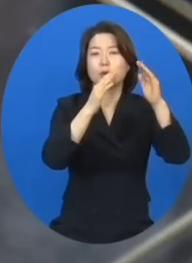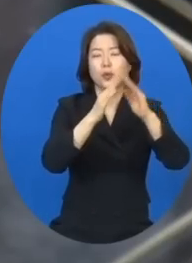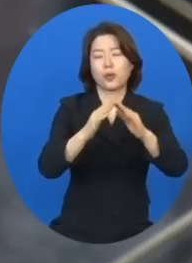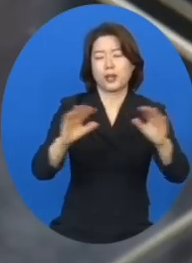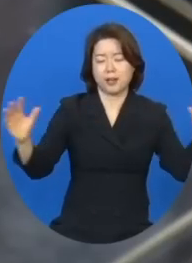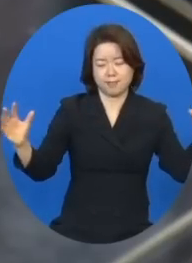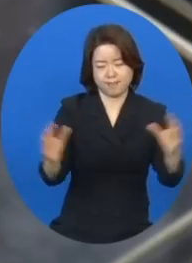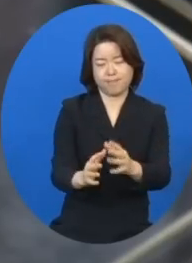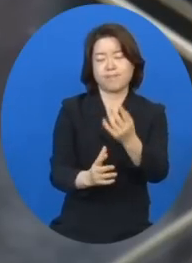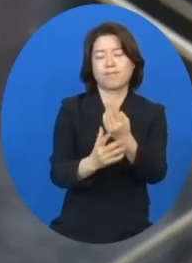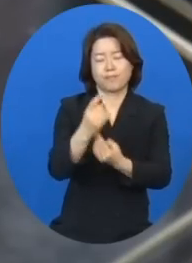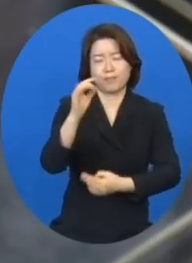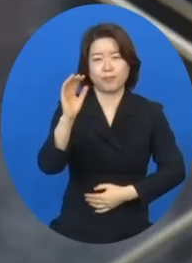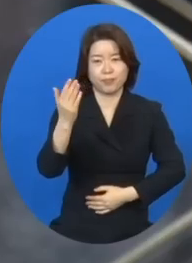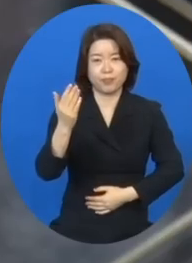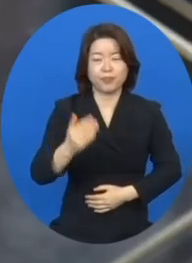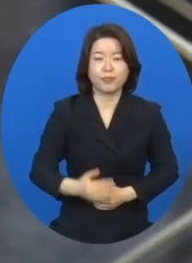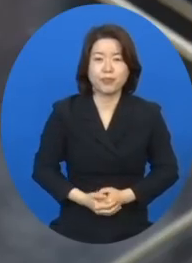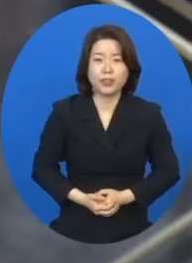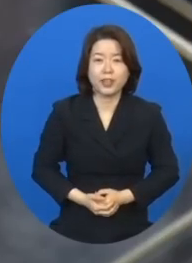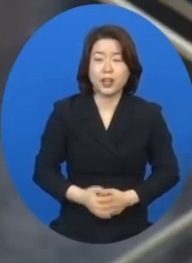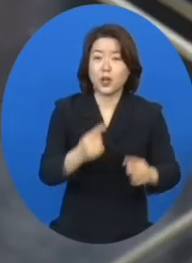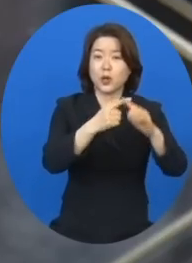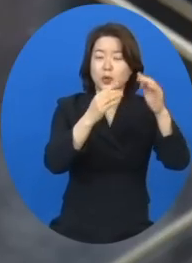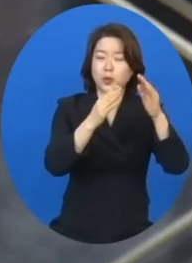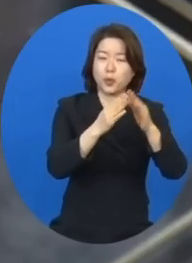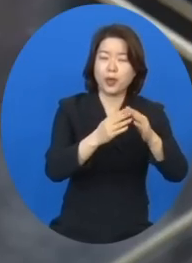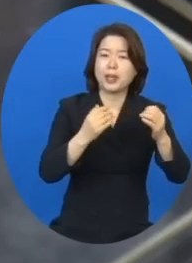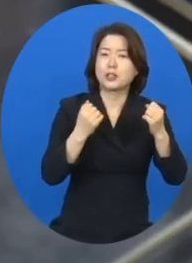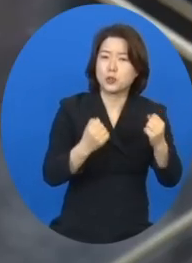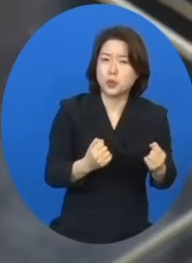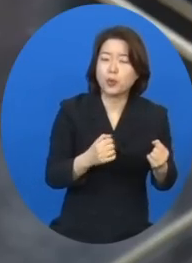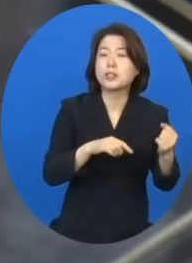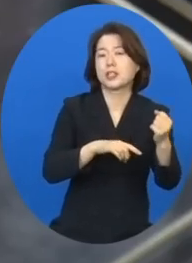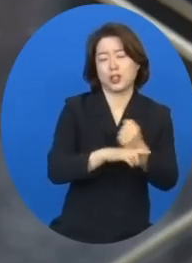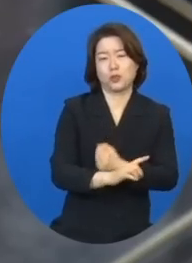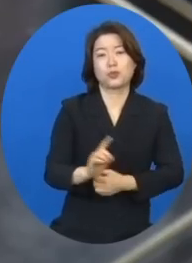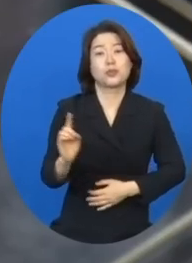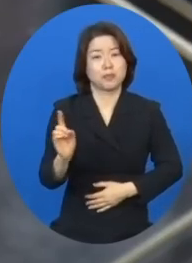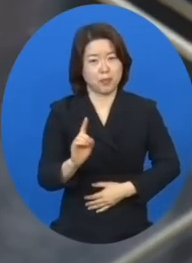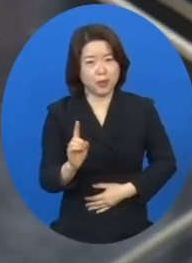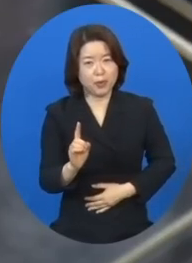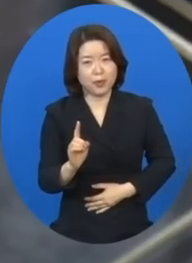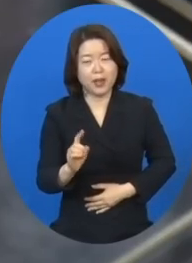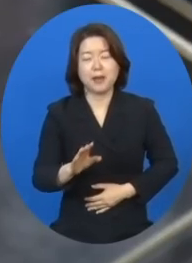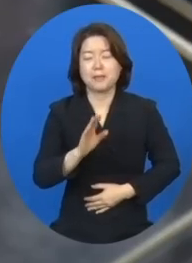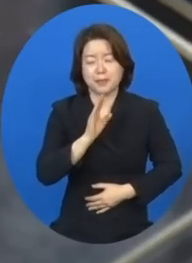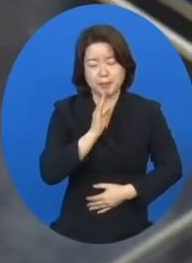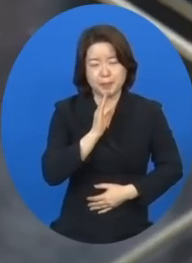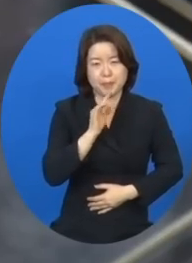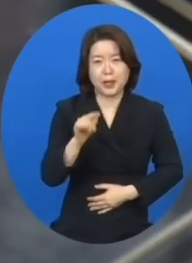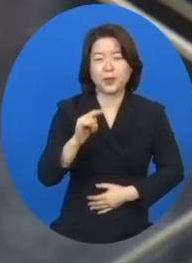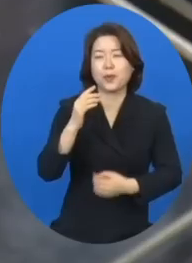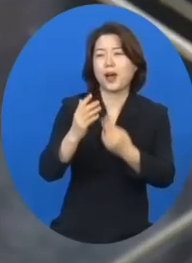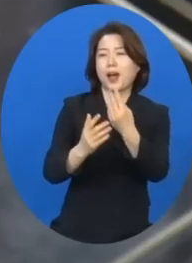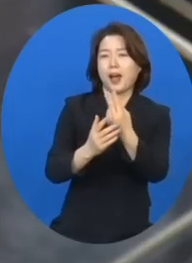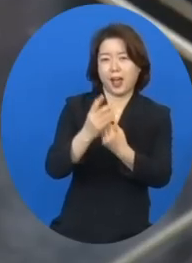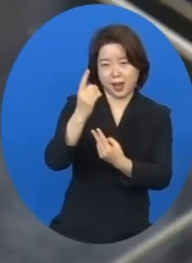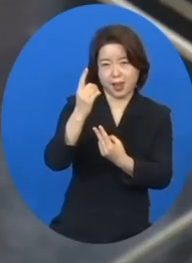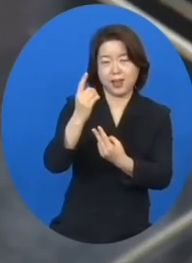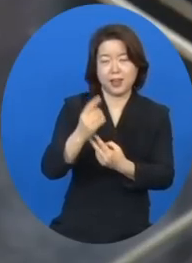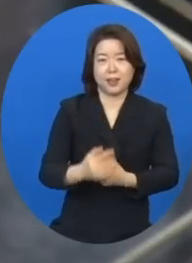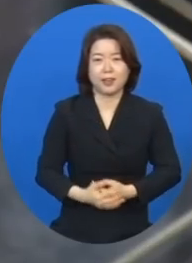되어야 하는 것입니다. 교회가 있어야 하는 이유, 교회의 존재 이유는 바로 하나됨에